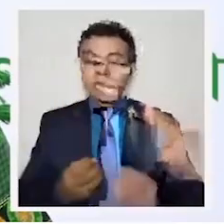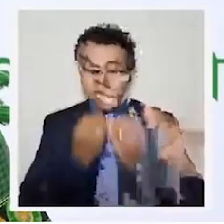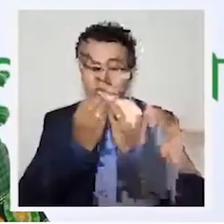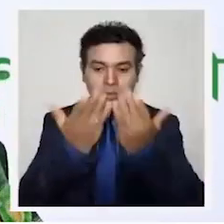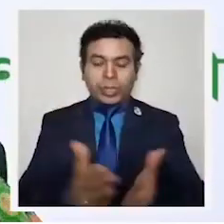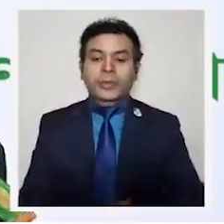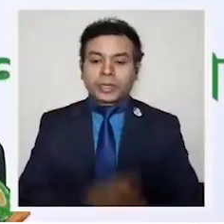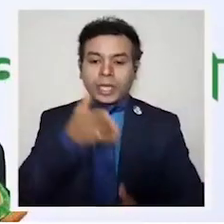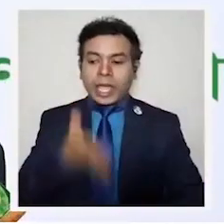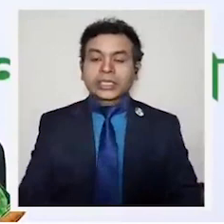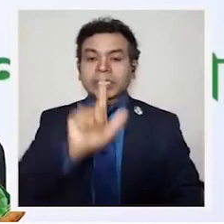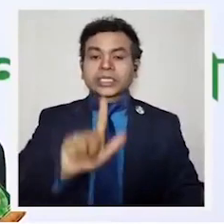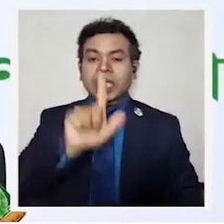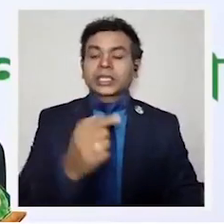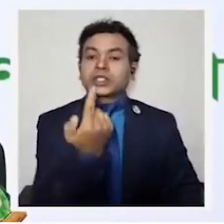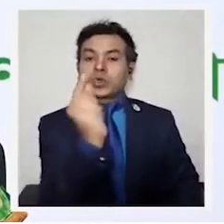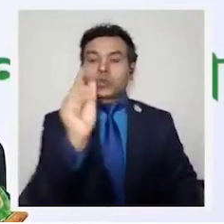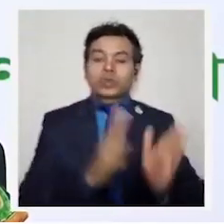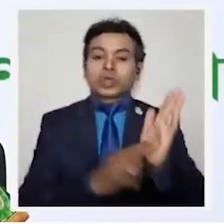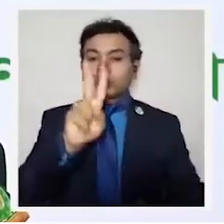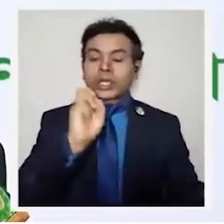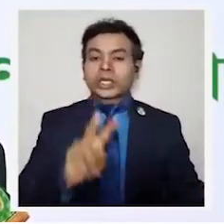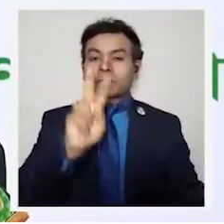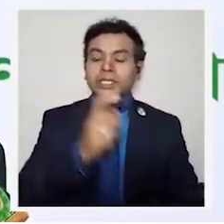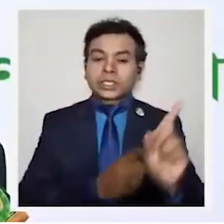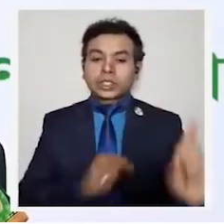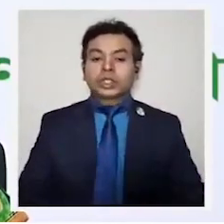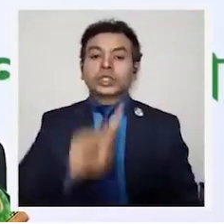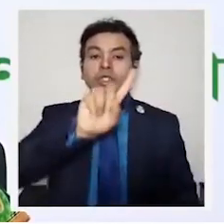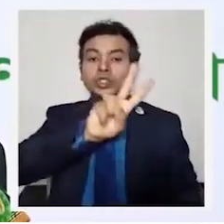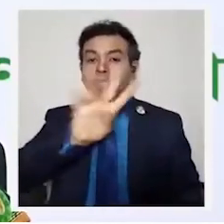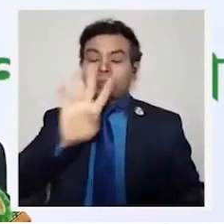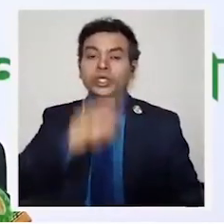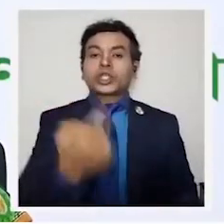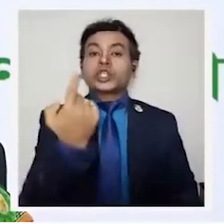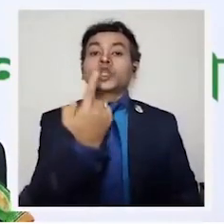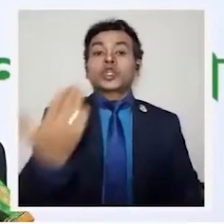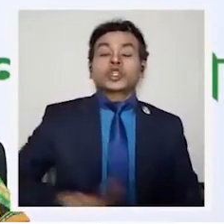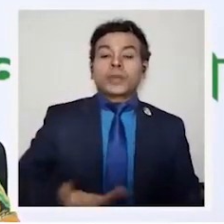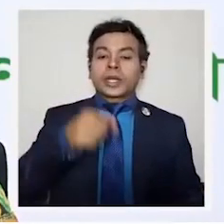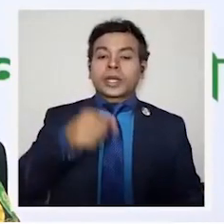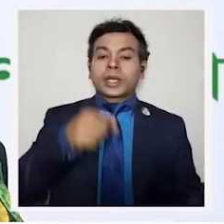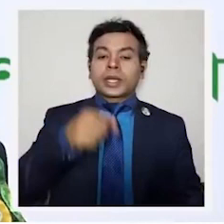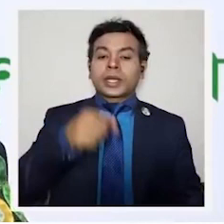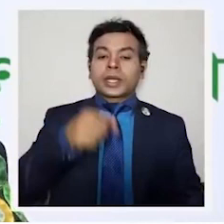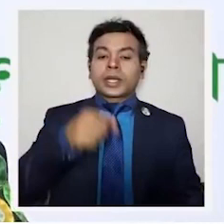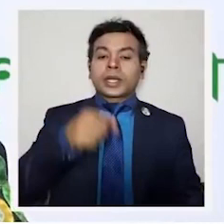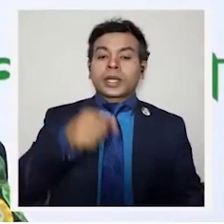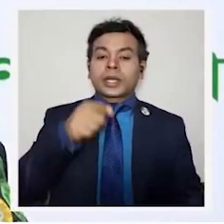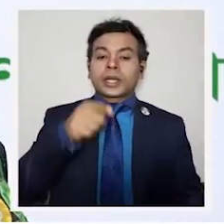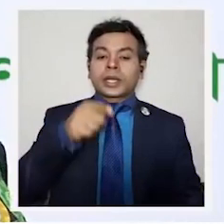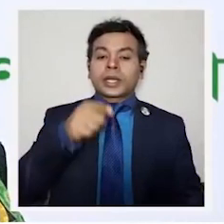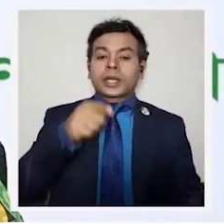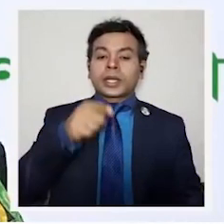একদিনে সর্বোচ্চ 42 জনের মৃত্যুর রেকর্ড। দেশে গত 24 ঘন্টায় মহামারী করোনা ভাইরাসে আক্রান্ত হয়ে আরো 42 জন মারা গেছেন।